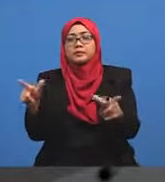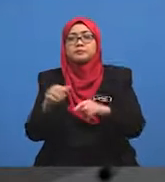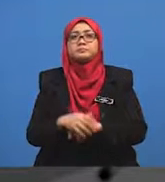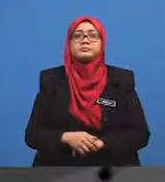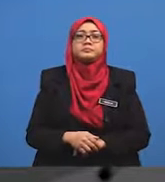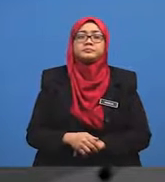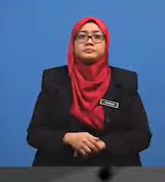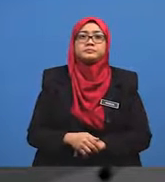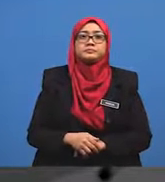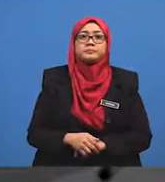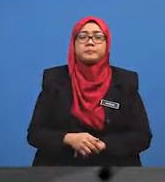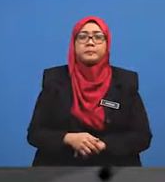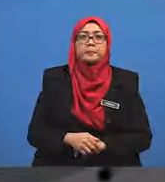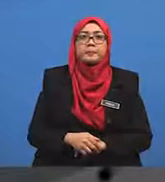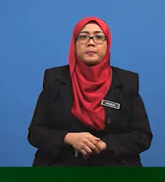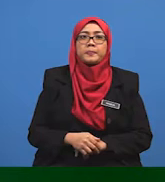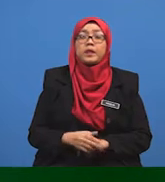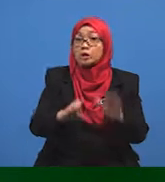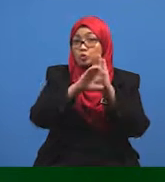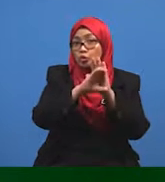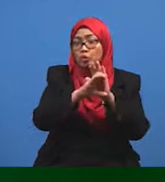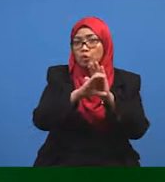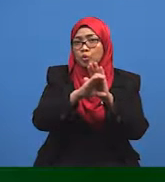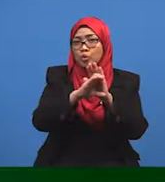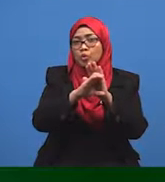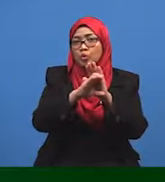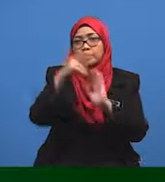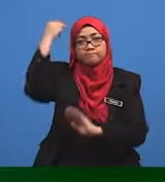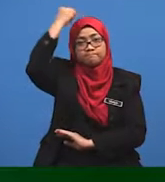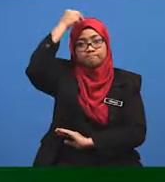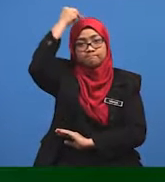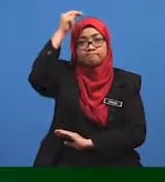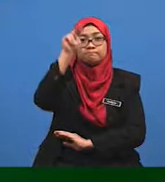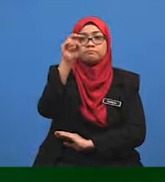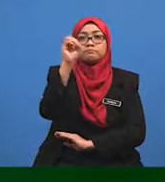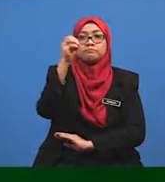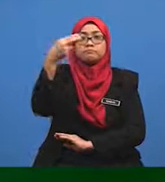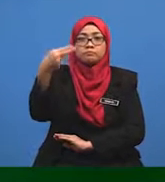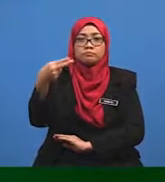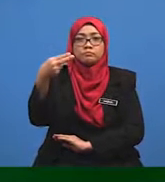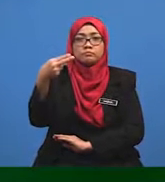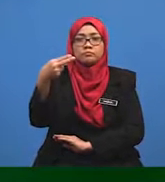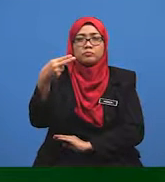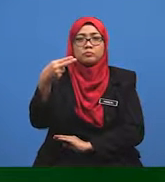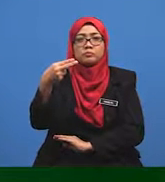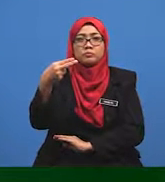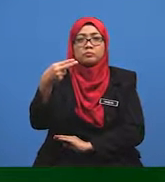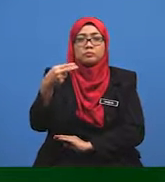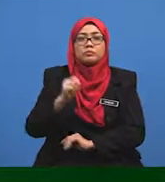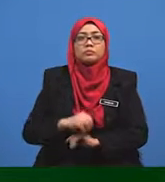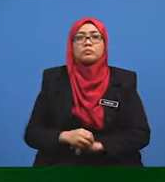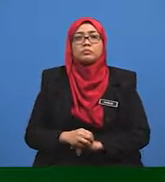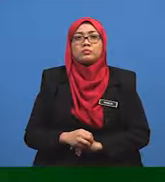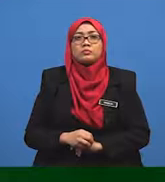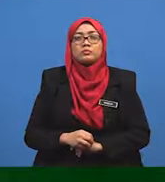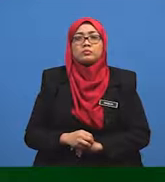Nabi Nuh AS contohnya. Nabi Nuh sebagai tukang kayu dan arkitek yang sangat andal. Beliau